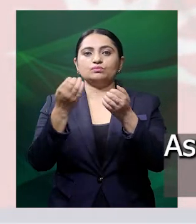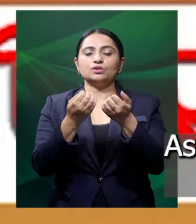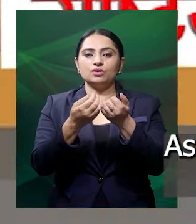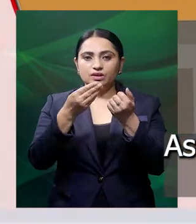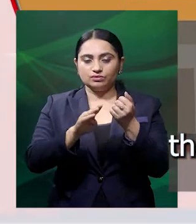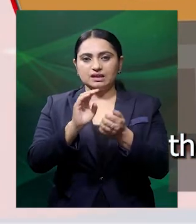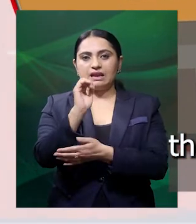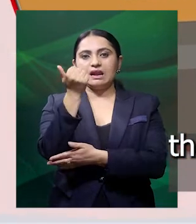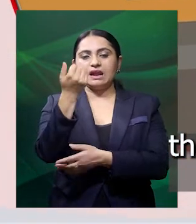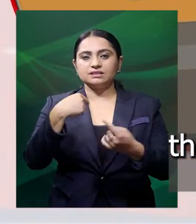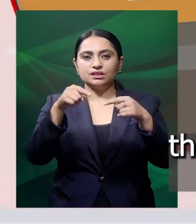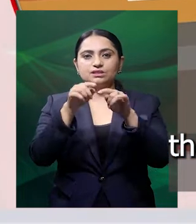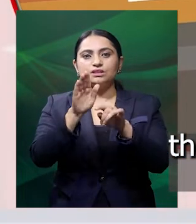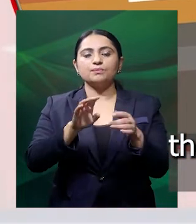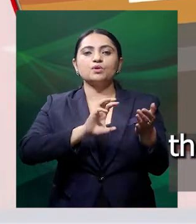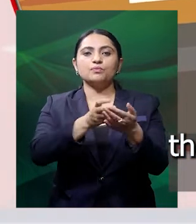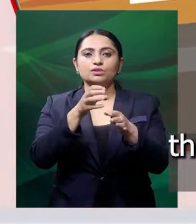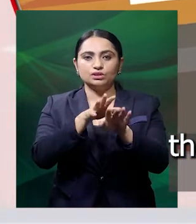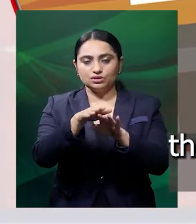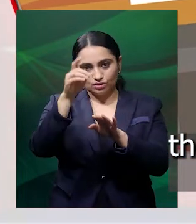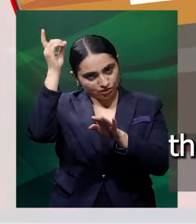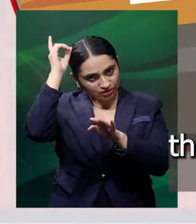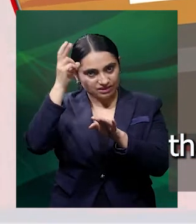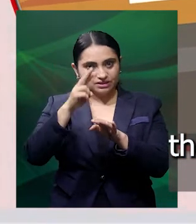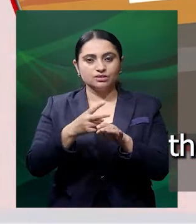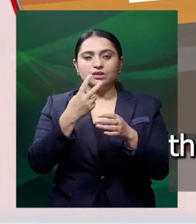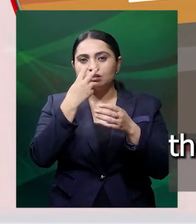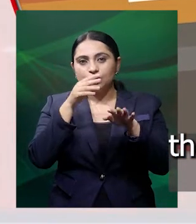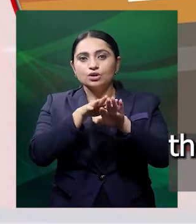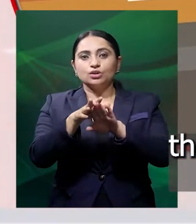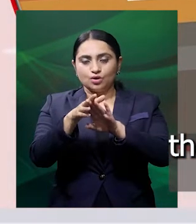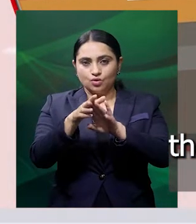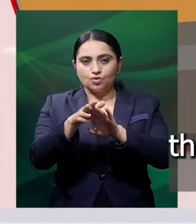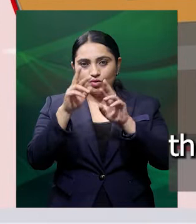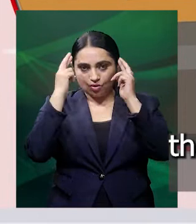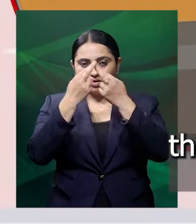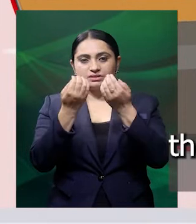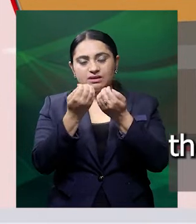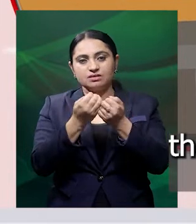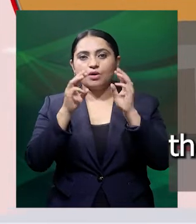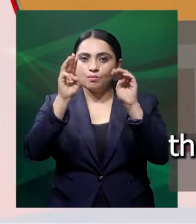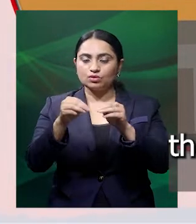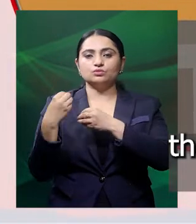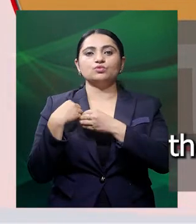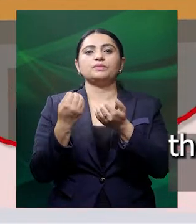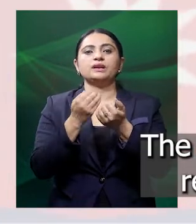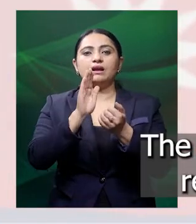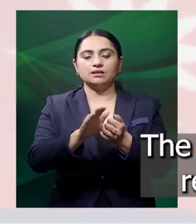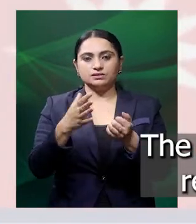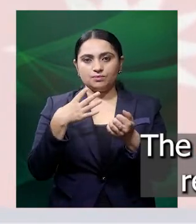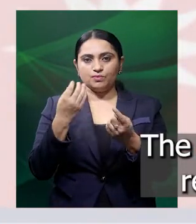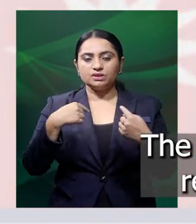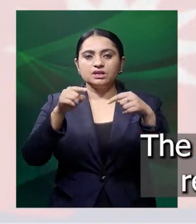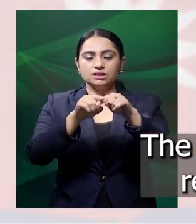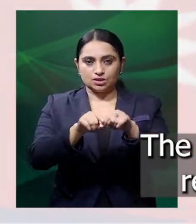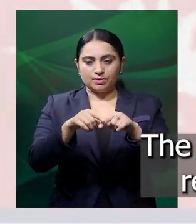प्रतिनिधित्व रहने हुँदा राष्ट्रिय सभाले प्रदेशहरूको संस्कृति र स्वार्थहरूको रक्षा गर्न महत्त्वपूर्ण भूमिका निर्वाह गर्दछ।